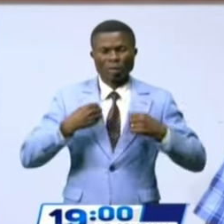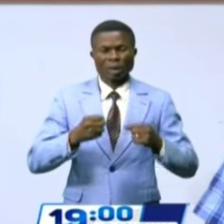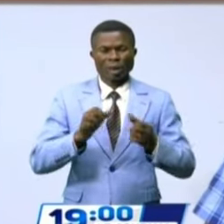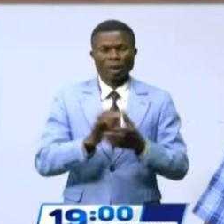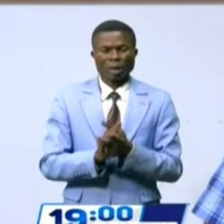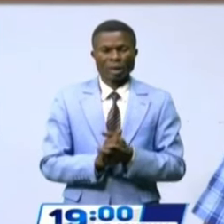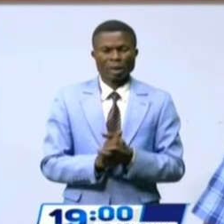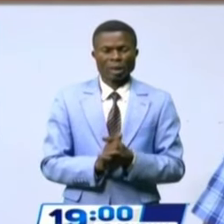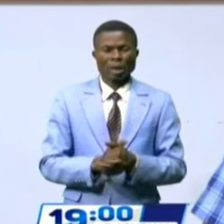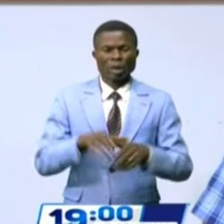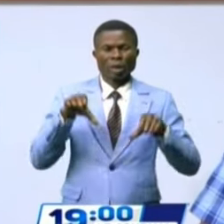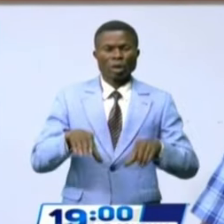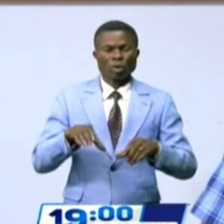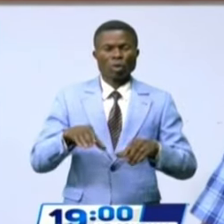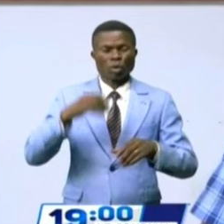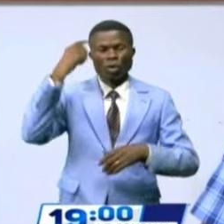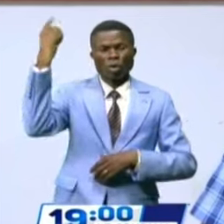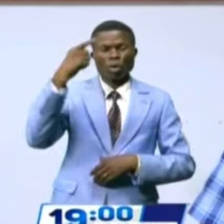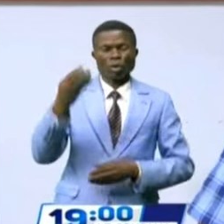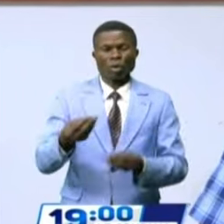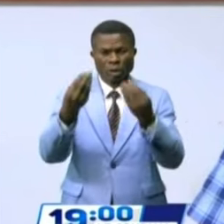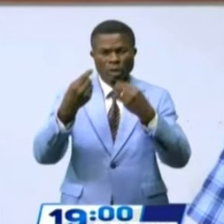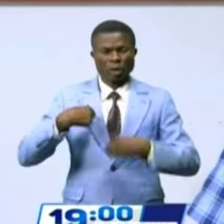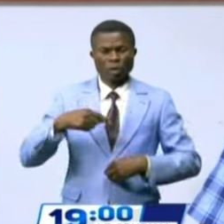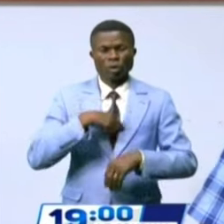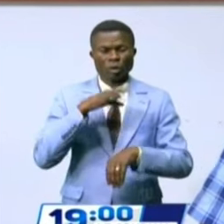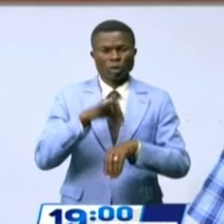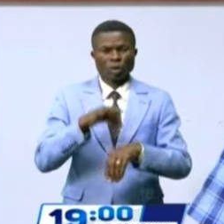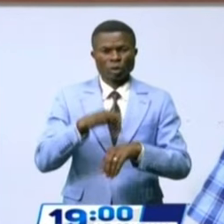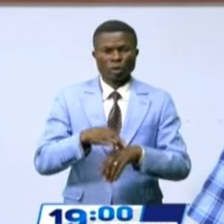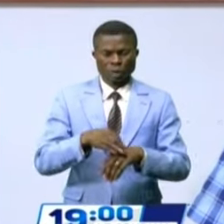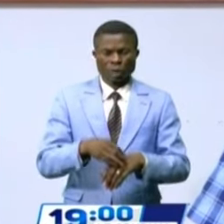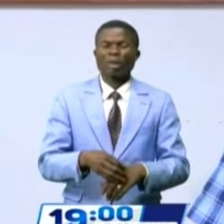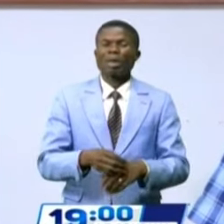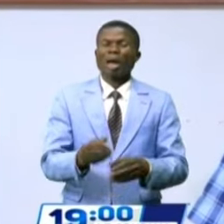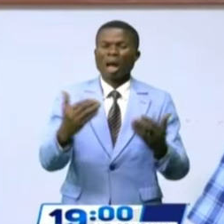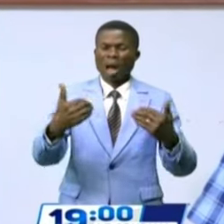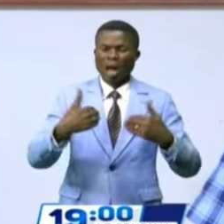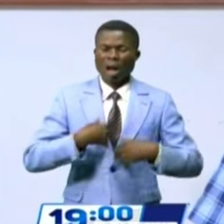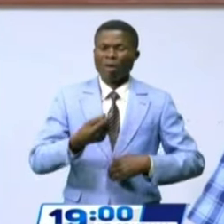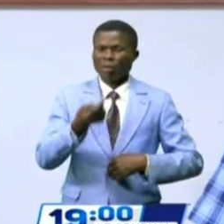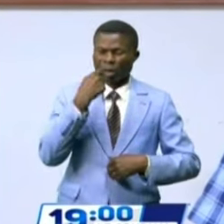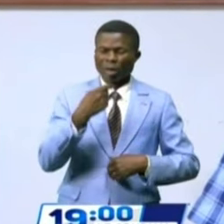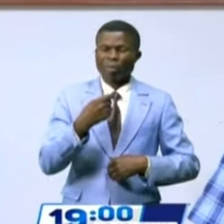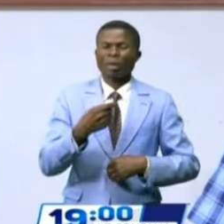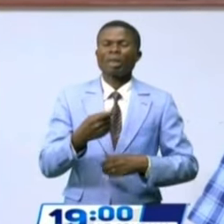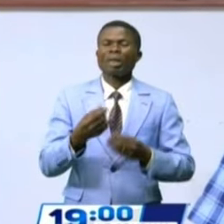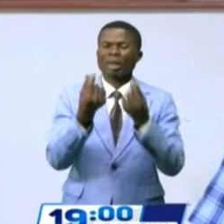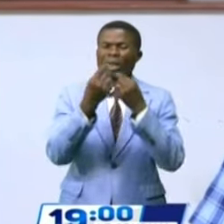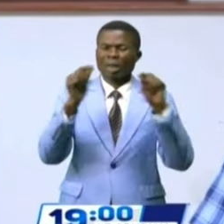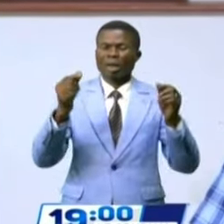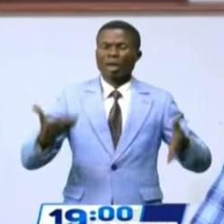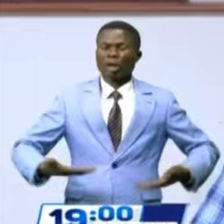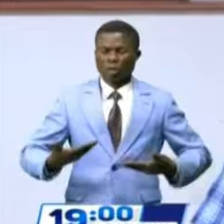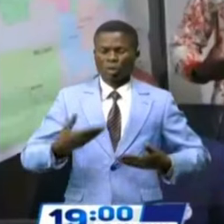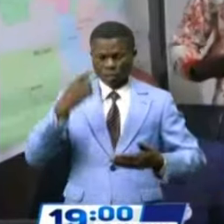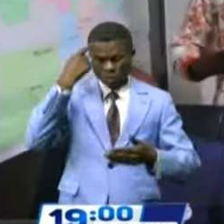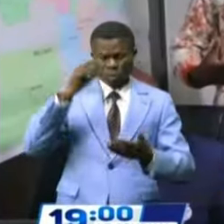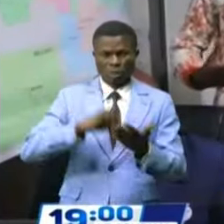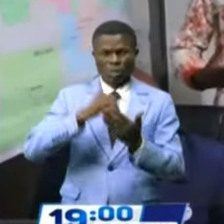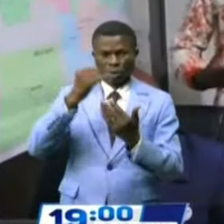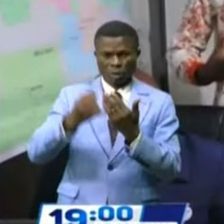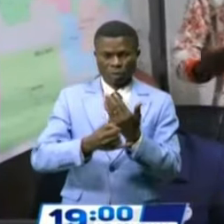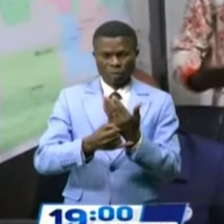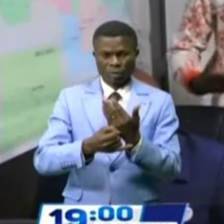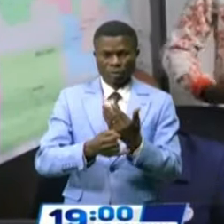comme organisation humanitaire, nous donne cette opportunité de donner l'accès aux soins de santé gratuitement, je ne peux qu'être content de ce projet.